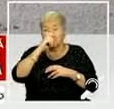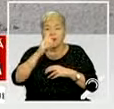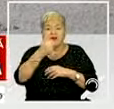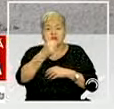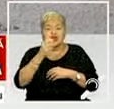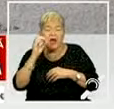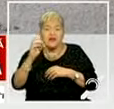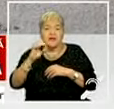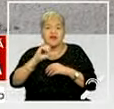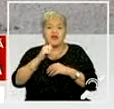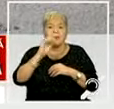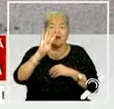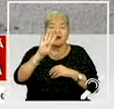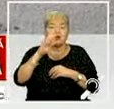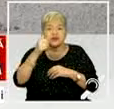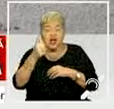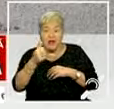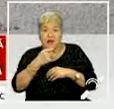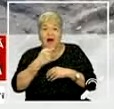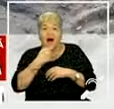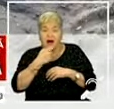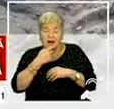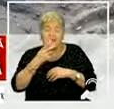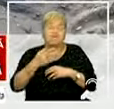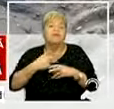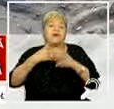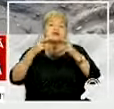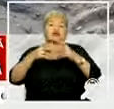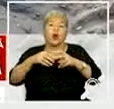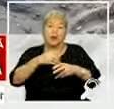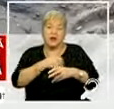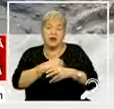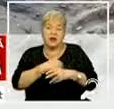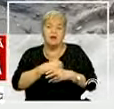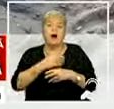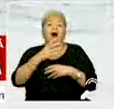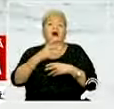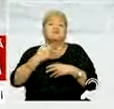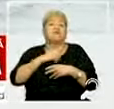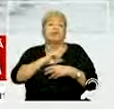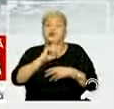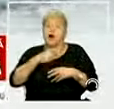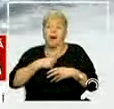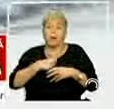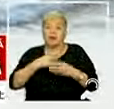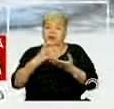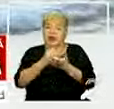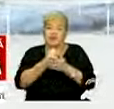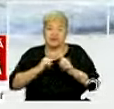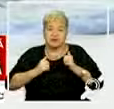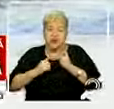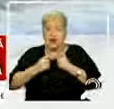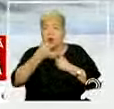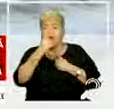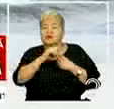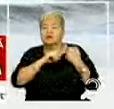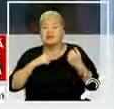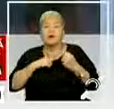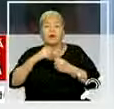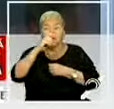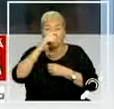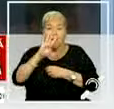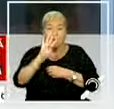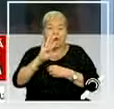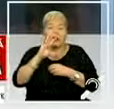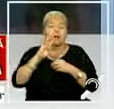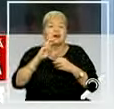60 și respectiv 46 de ani intrați în stop cardiorespirator nu au avut rezultate. Fiul bărbatului de 46 de ani, în